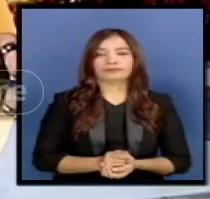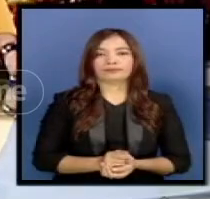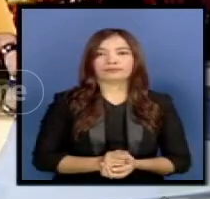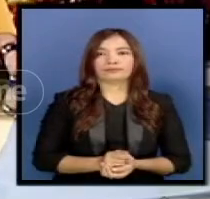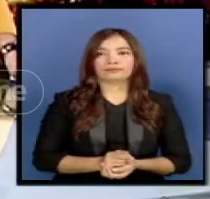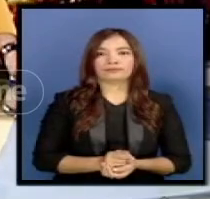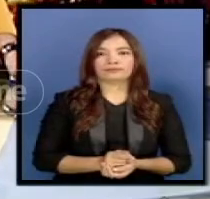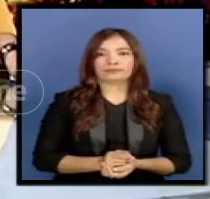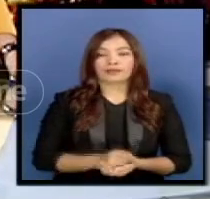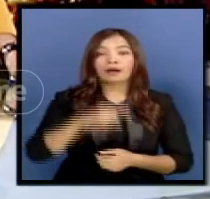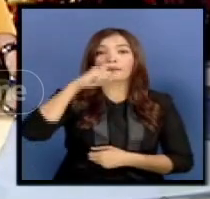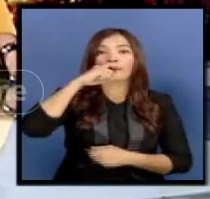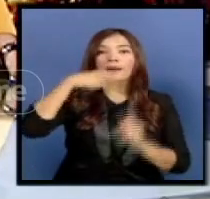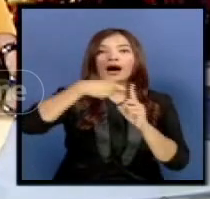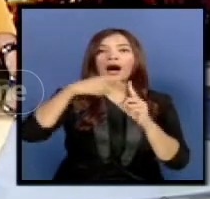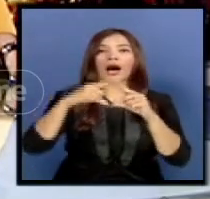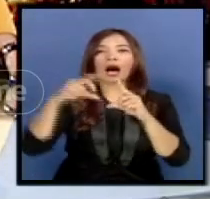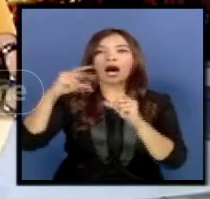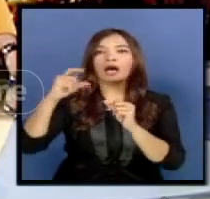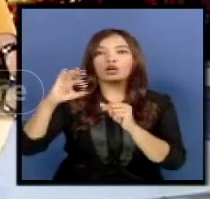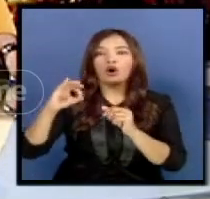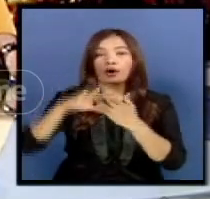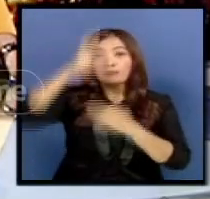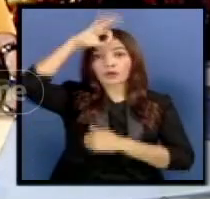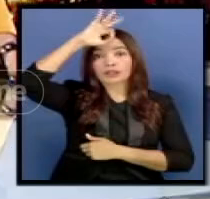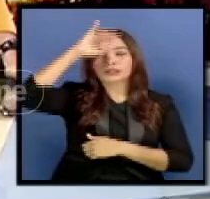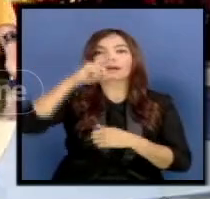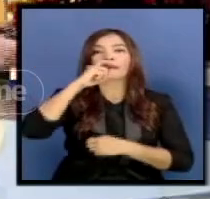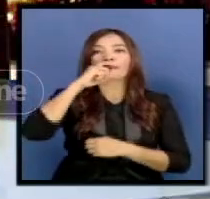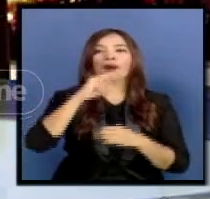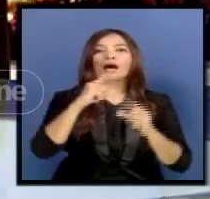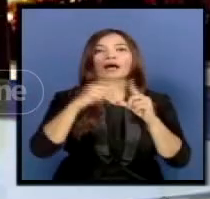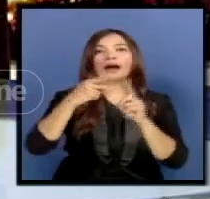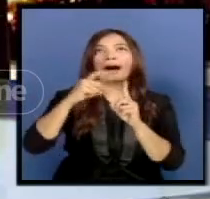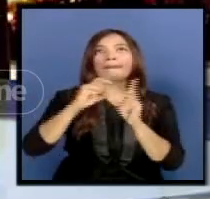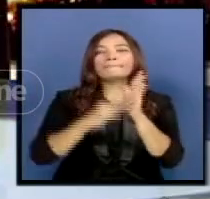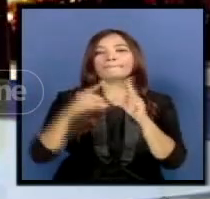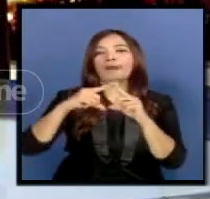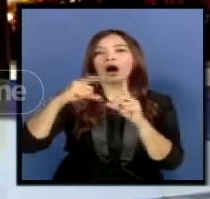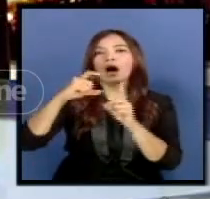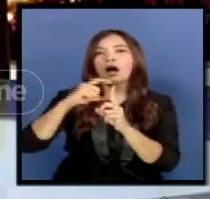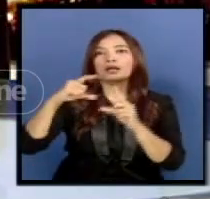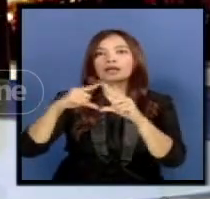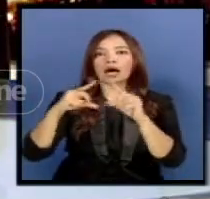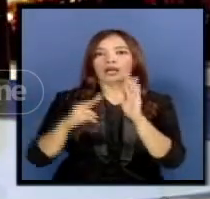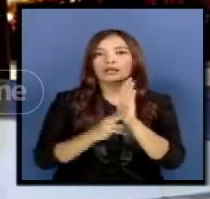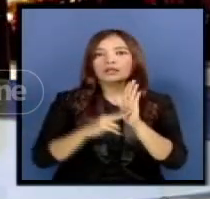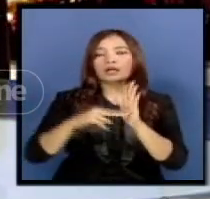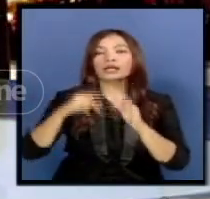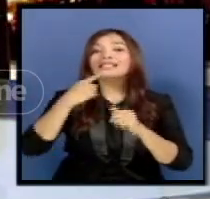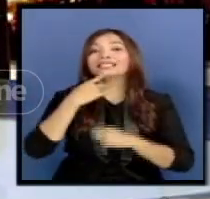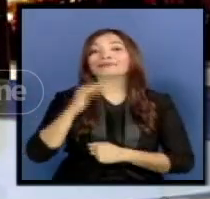Pemirsa, Karopenmas Mabes Polri Brigjen Pol Ahmad Ramadan menjelaskan modus pelaku penipuan tiket adalah dengan memposting tiket di